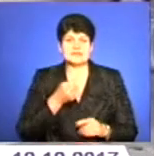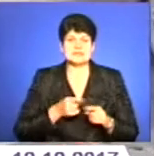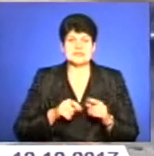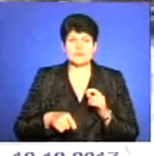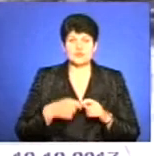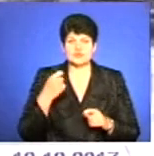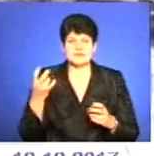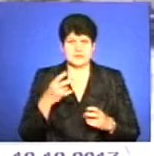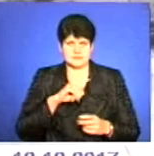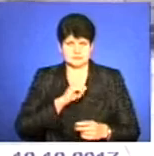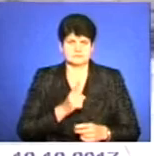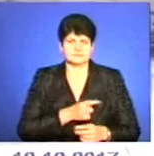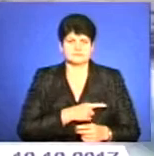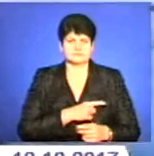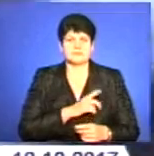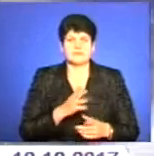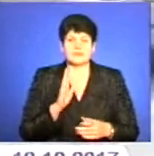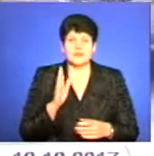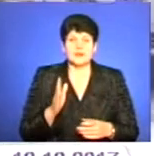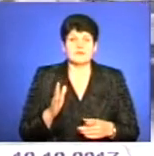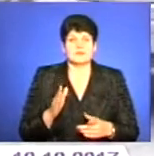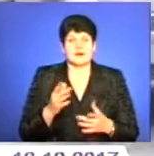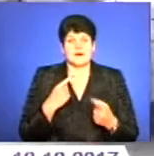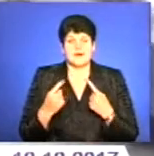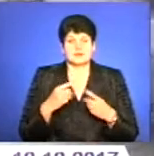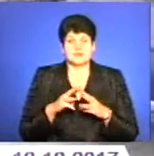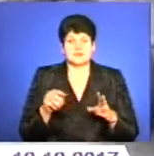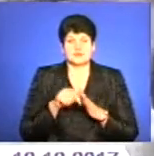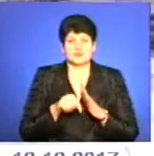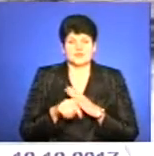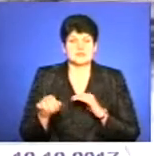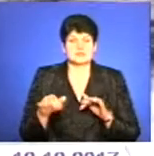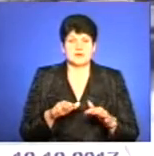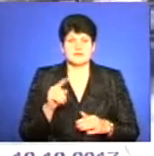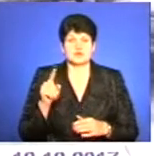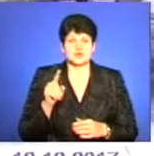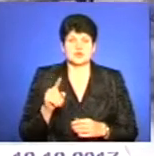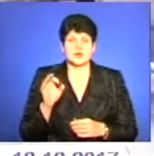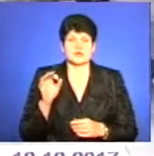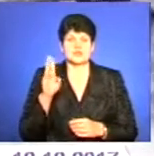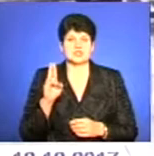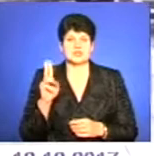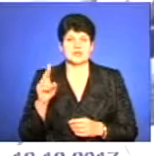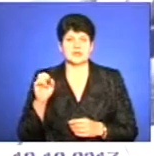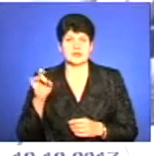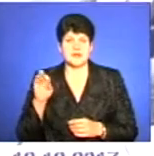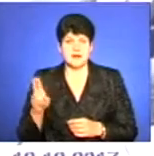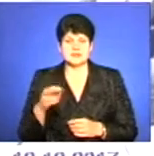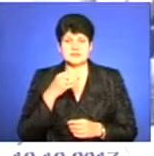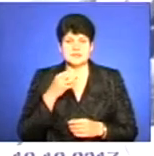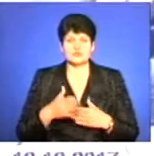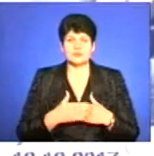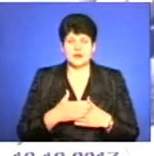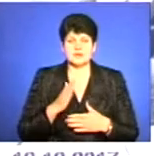порушення потрібно посилити. Зокрема, радник міністра внутрішніх справ України Зорян Шкіряк зауважив, що покарання за телефонні розмови за кермом